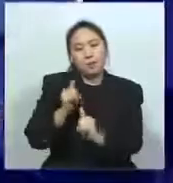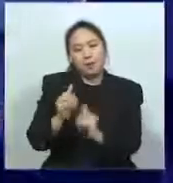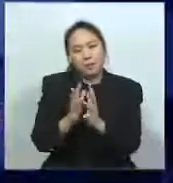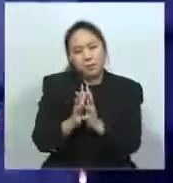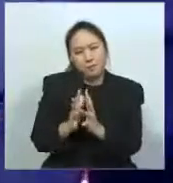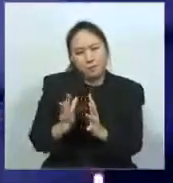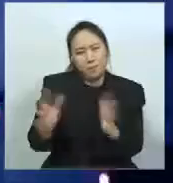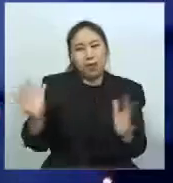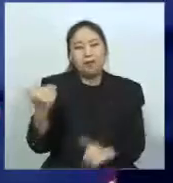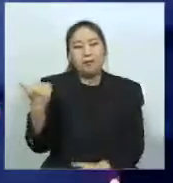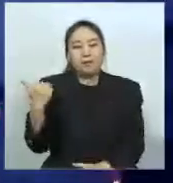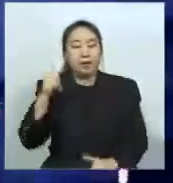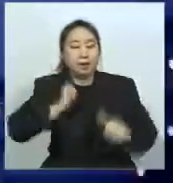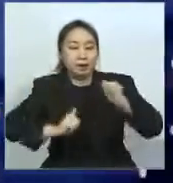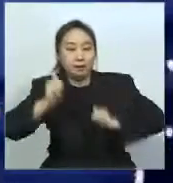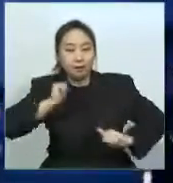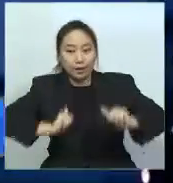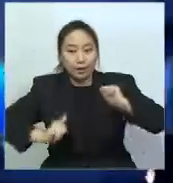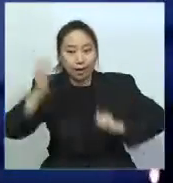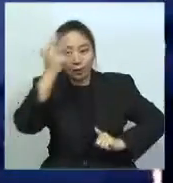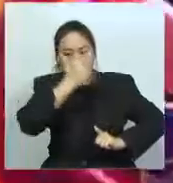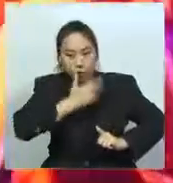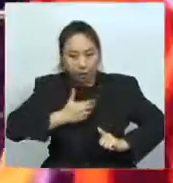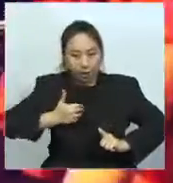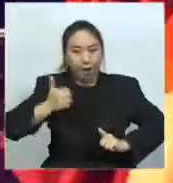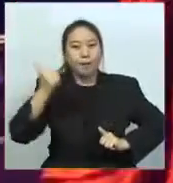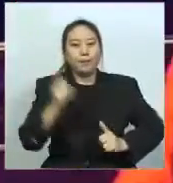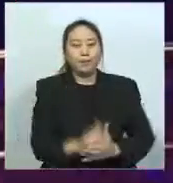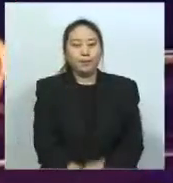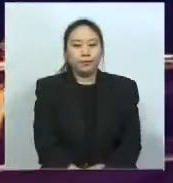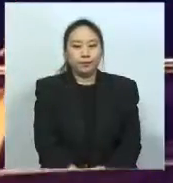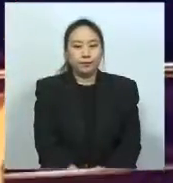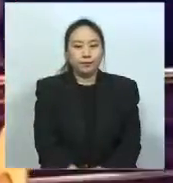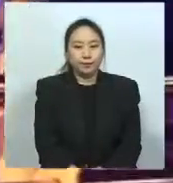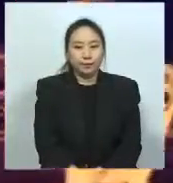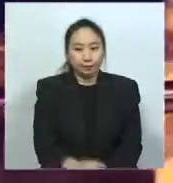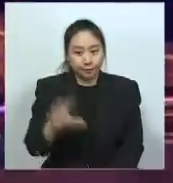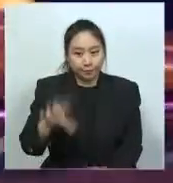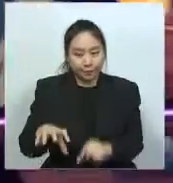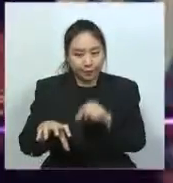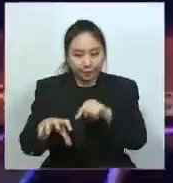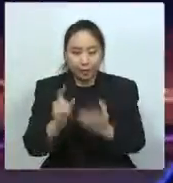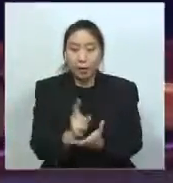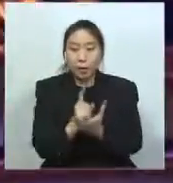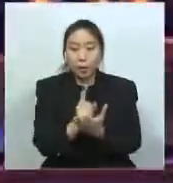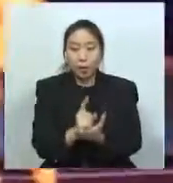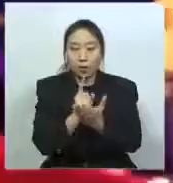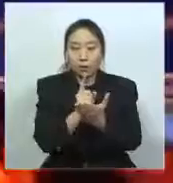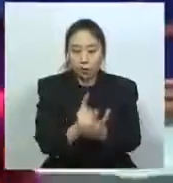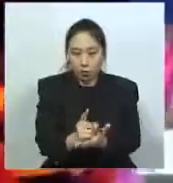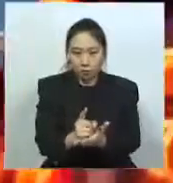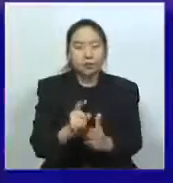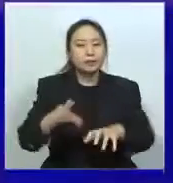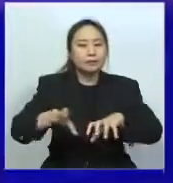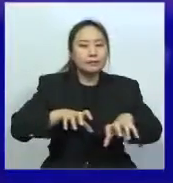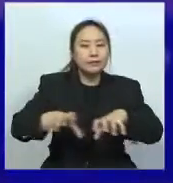ากค่ะมีศิลปะการแสดงงดงามแบบนี้ให้ได้ชมกันด้วยนะคะ ที่นี่เขาเป็นการลอยกระทงจัดแบบเ